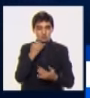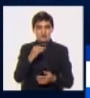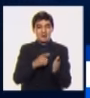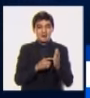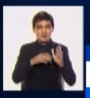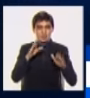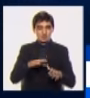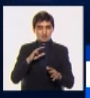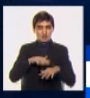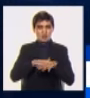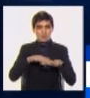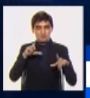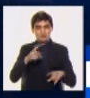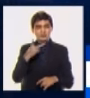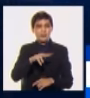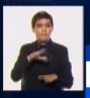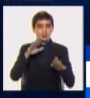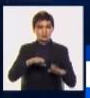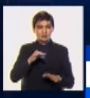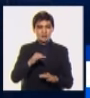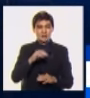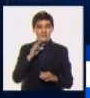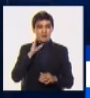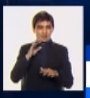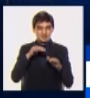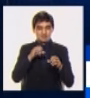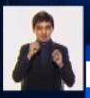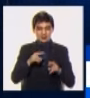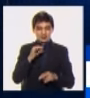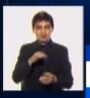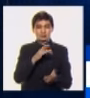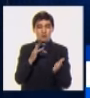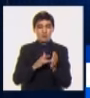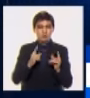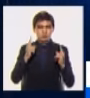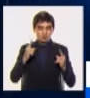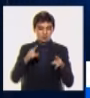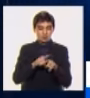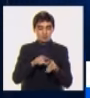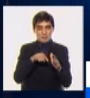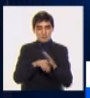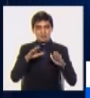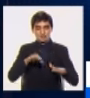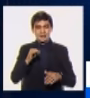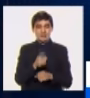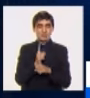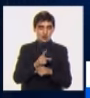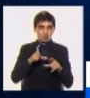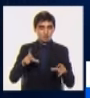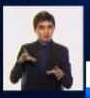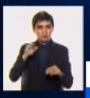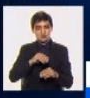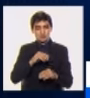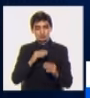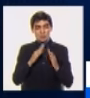наблюдается ажиотаж в двух местах это на водоемах и в крупных торговых центрах рыбаки особенно болезненно восприняли